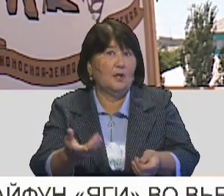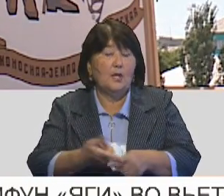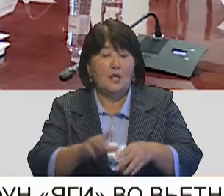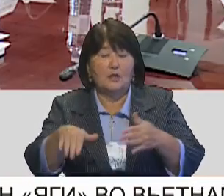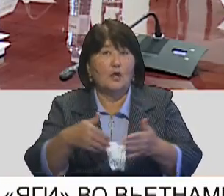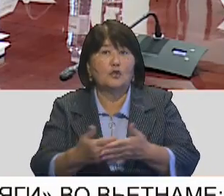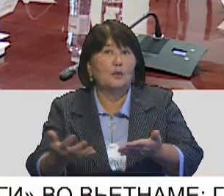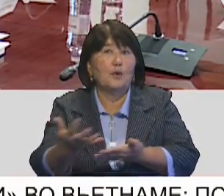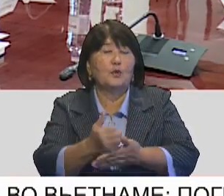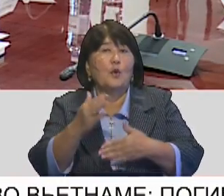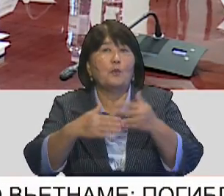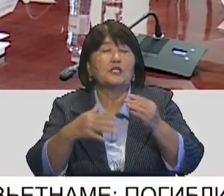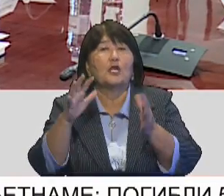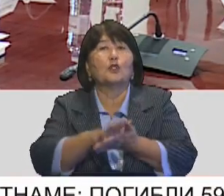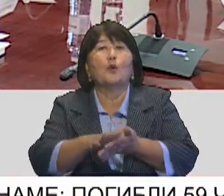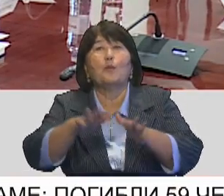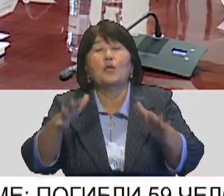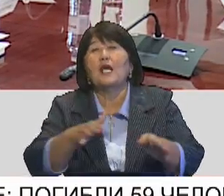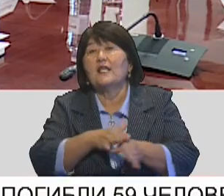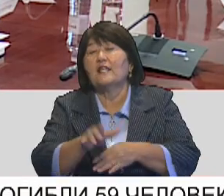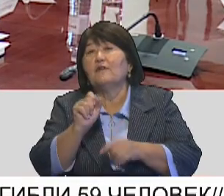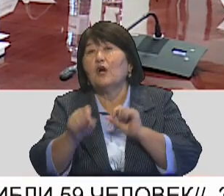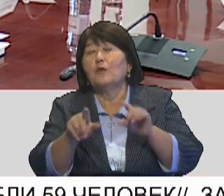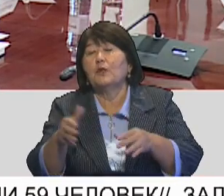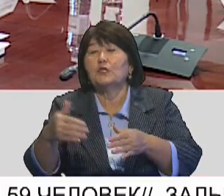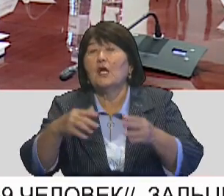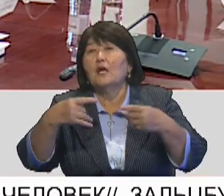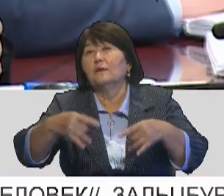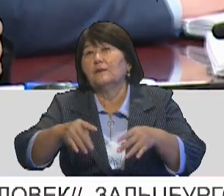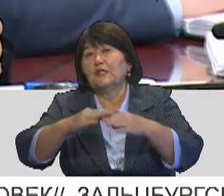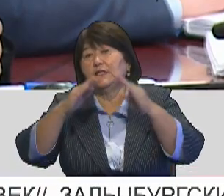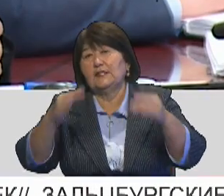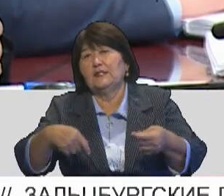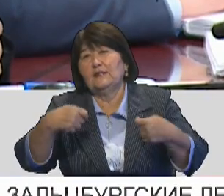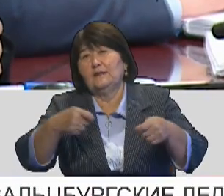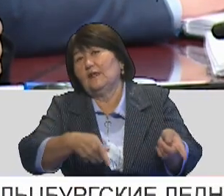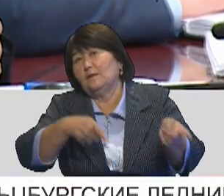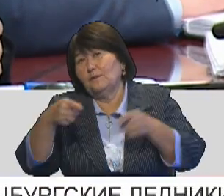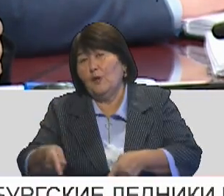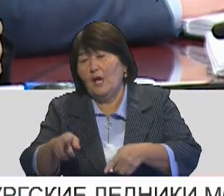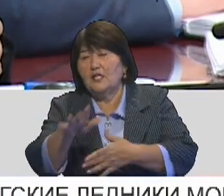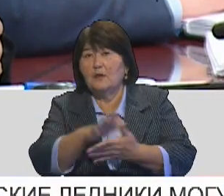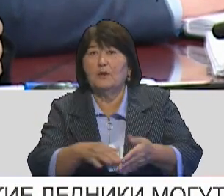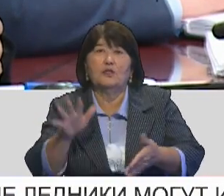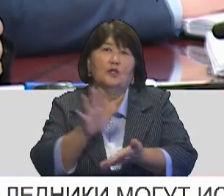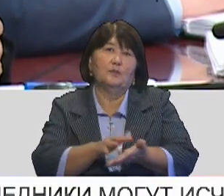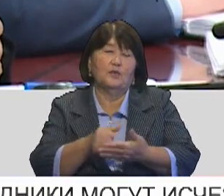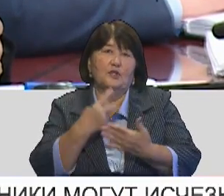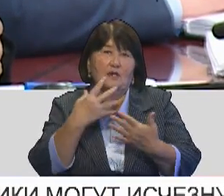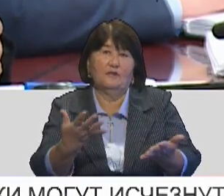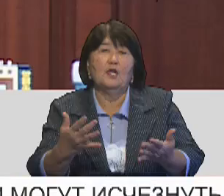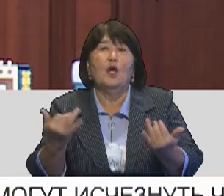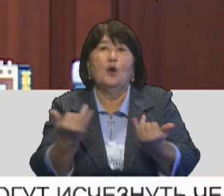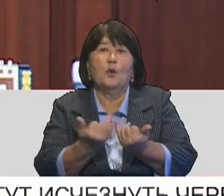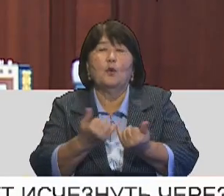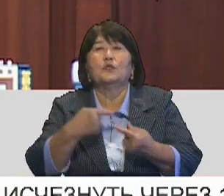сих пор не собран строительный мусор не выполнено поручение спустить с перона вниз все киоски и они продолжают портить весь вид гости